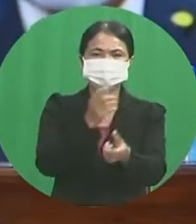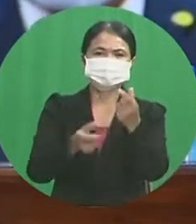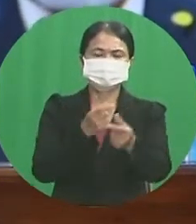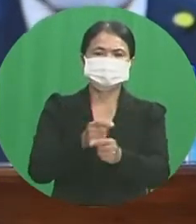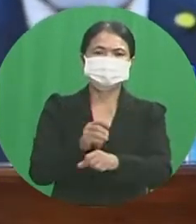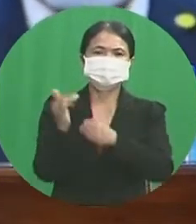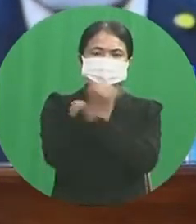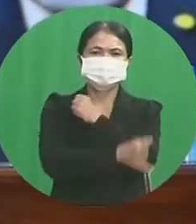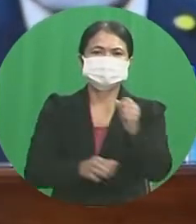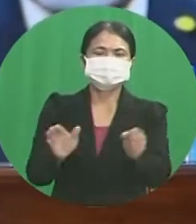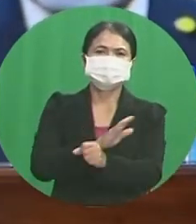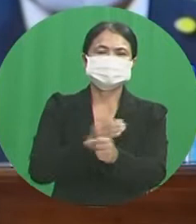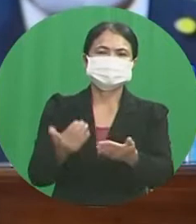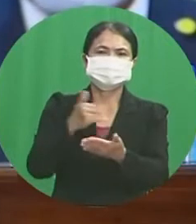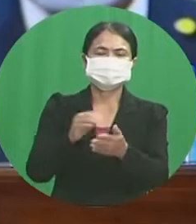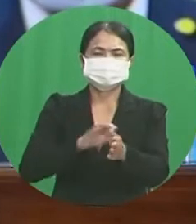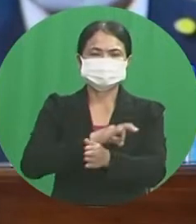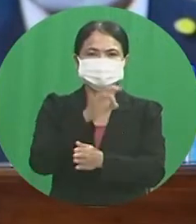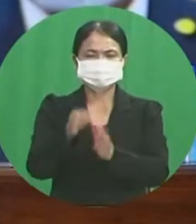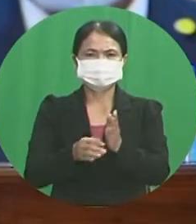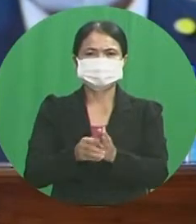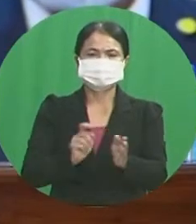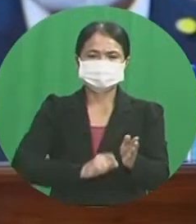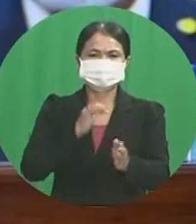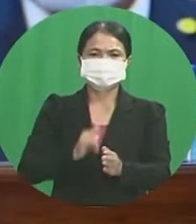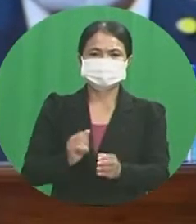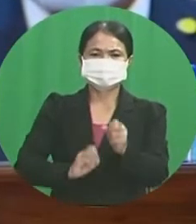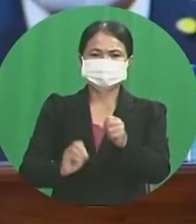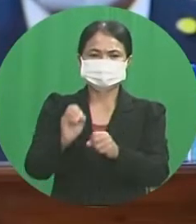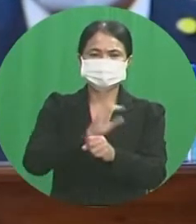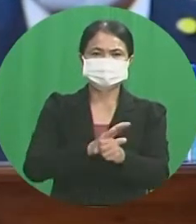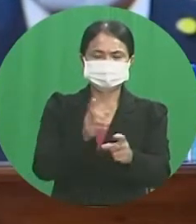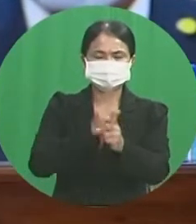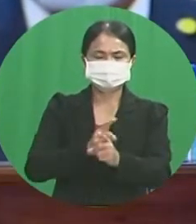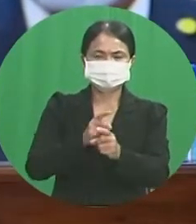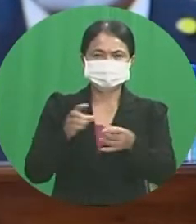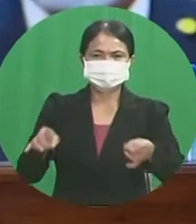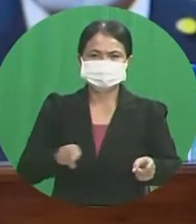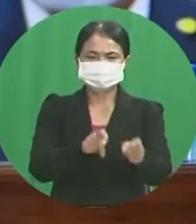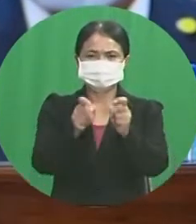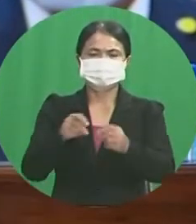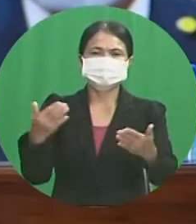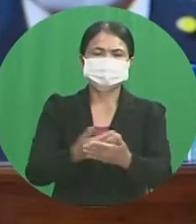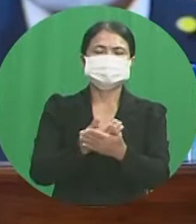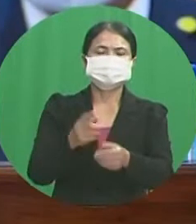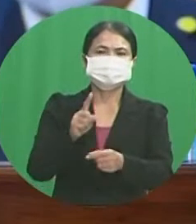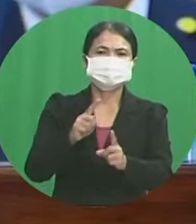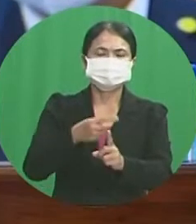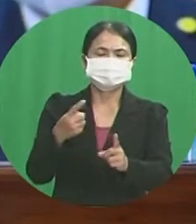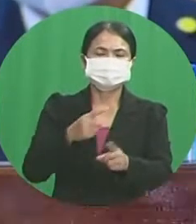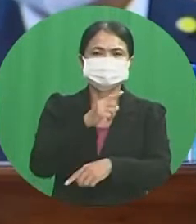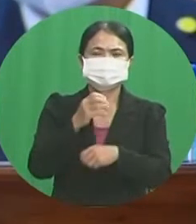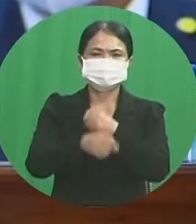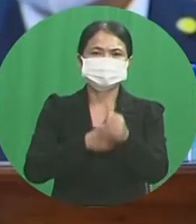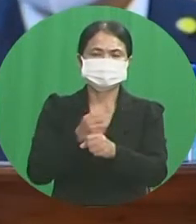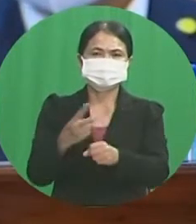ប្រទេសពេញលេញឡើងវិញលើគ្រប់វិស័យនឹងការរស់នៅជាមួយ COVID-19 តាមបែបគន្លងថ្មីចាប់ពីថ្ងៃទី1ខែវិច្ឆិកា